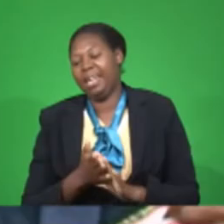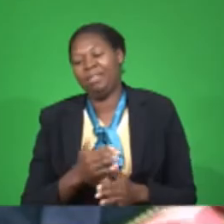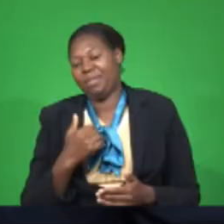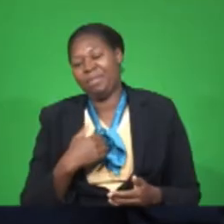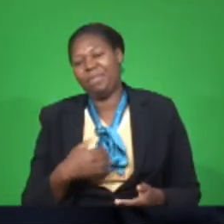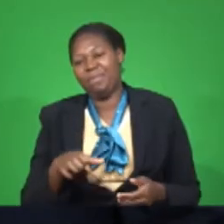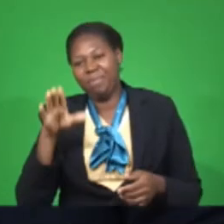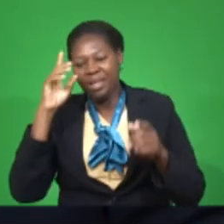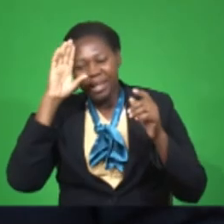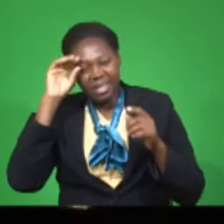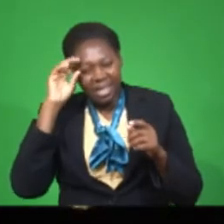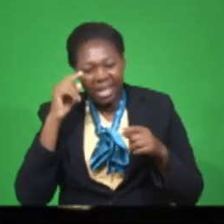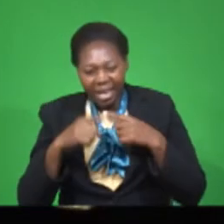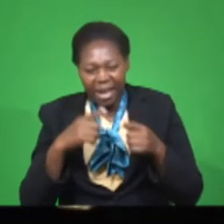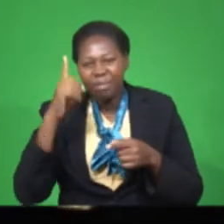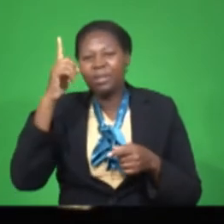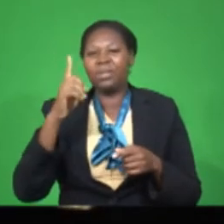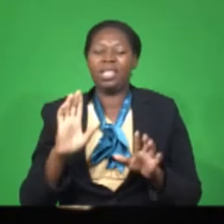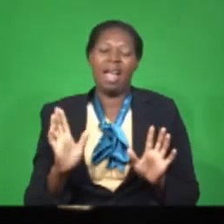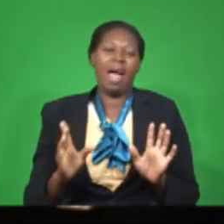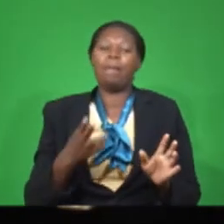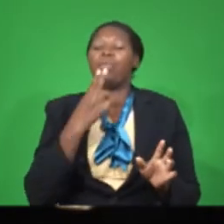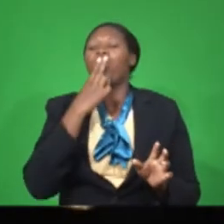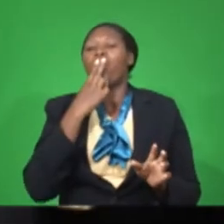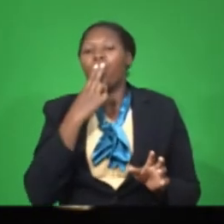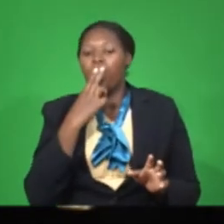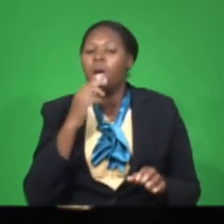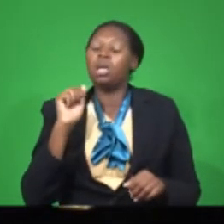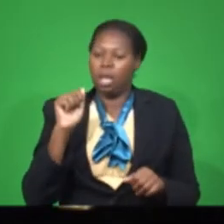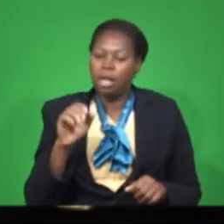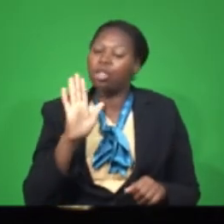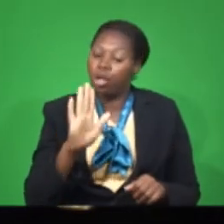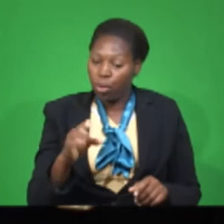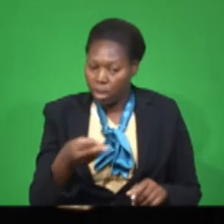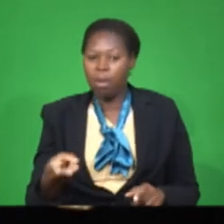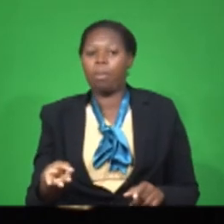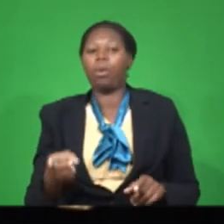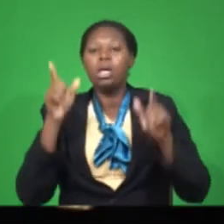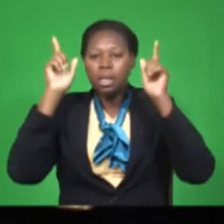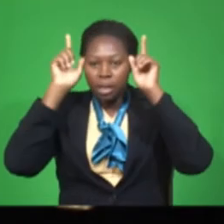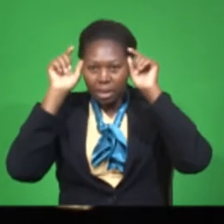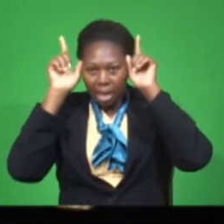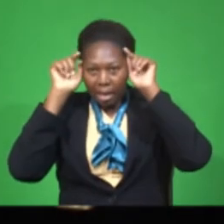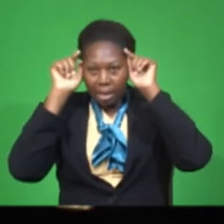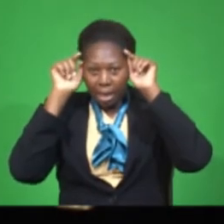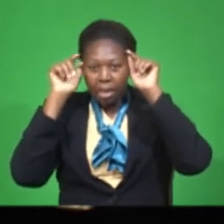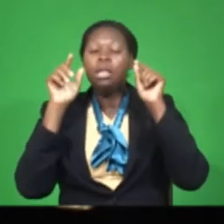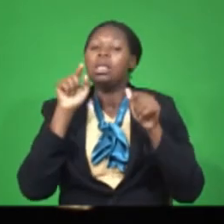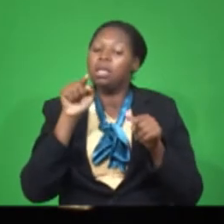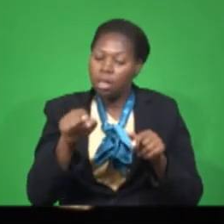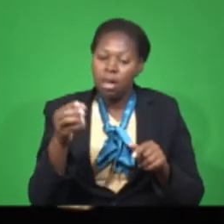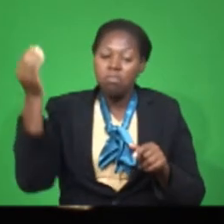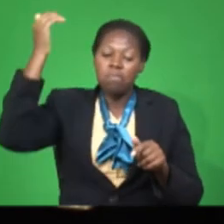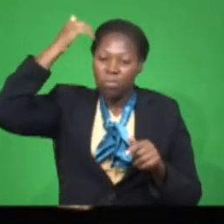chinosaka kuti adaro unoziva kuti chii Satani anoisa mupfungwa dzevanhu kuti mararamiro ao kuita haadi kuenda mwari ende iwe